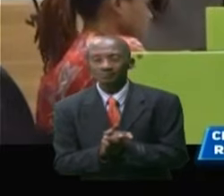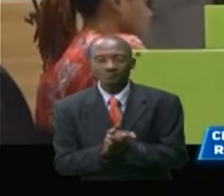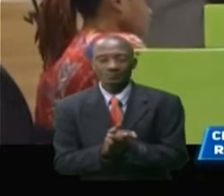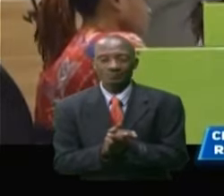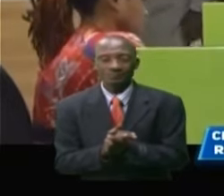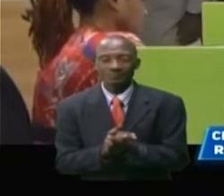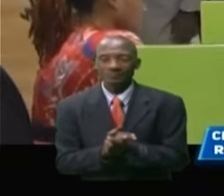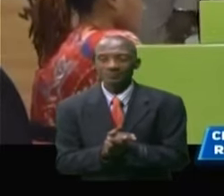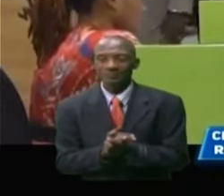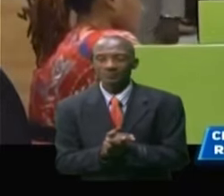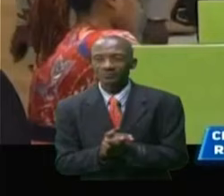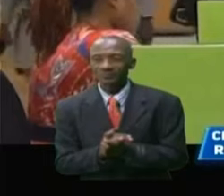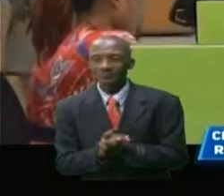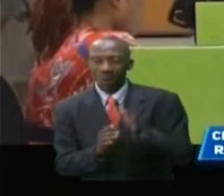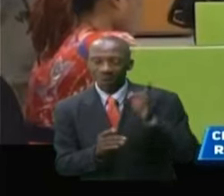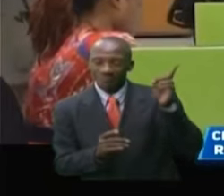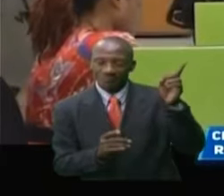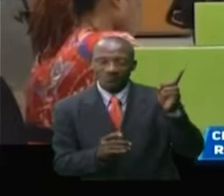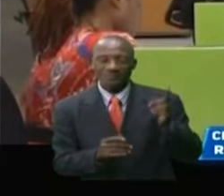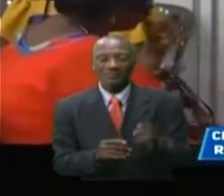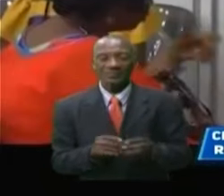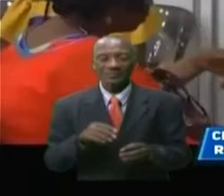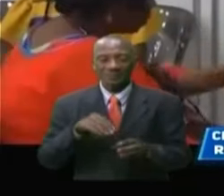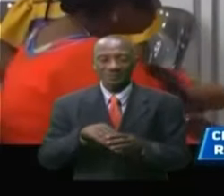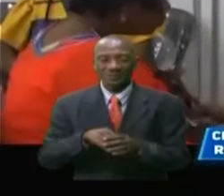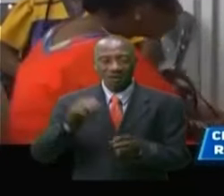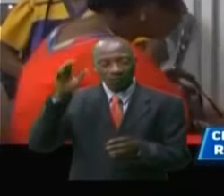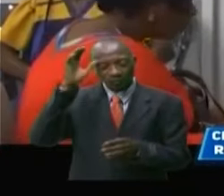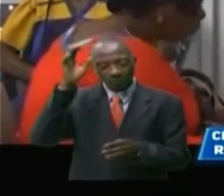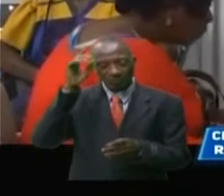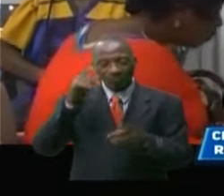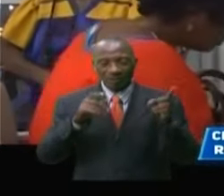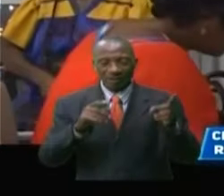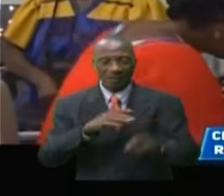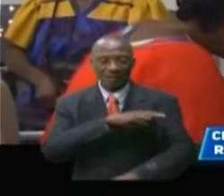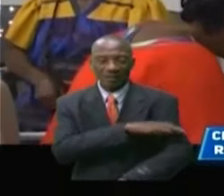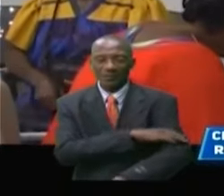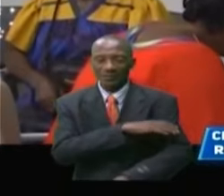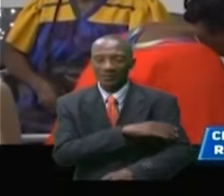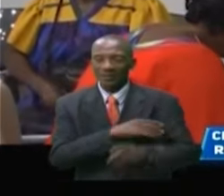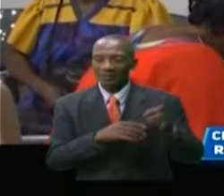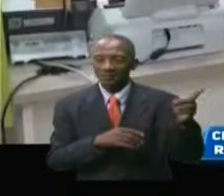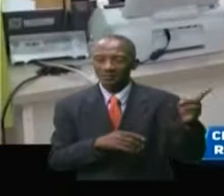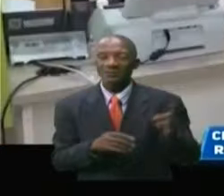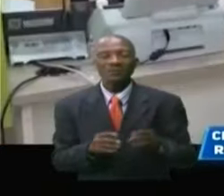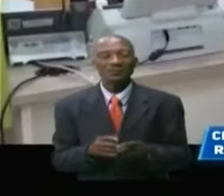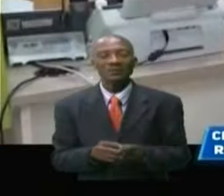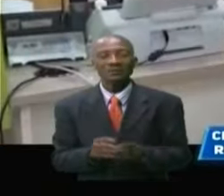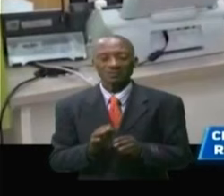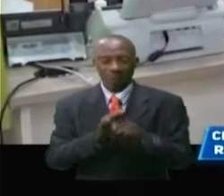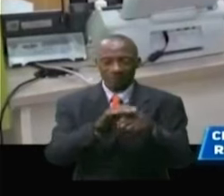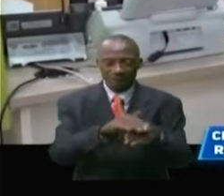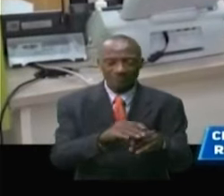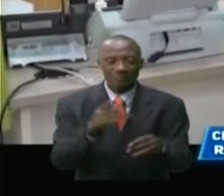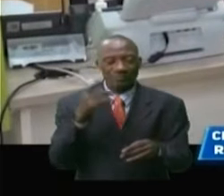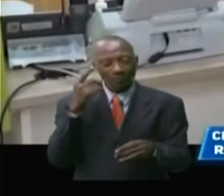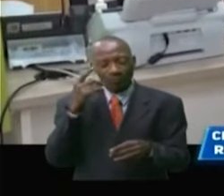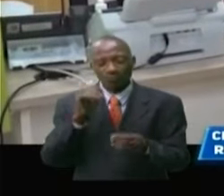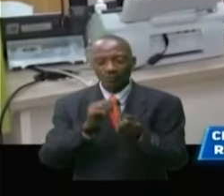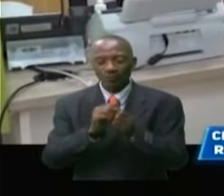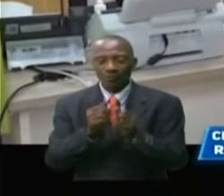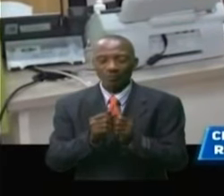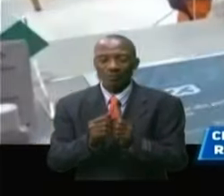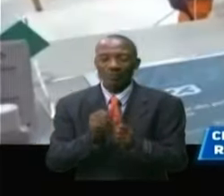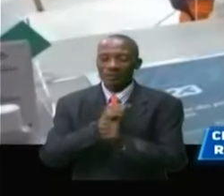l'expérience ivoirienne quant aux conditions techniques et financières du fonctionnement en matière de la protection sociale de haute personnalité